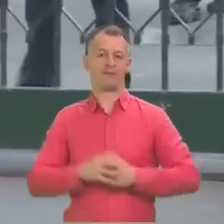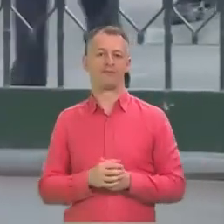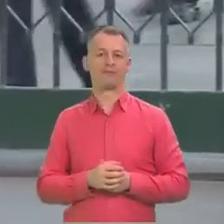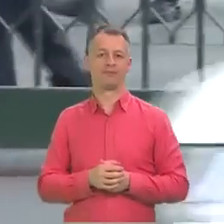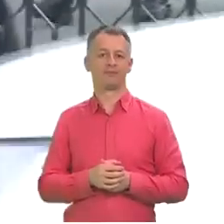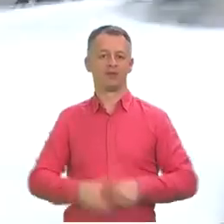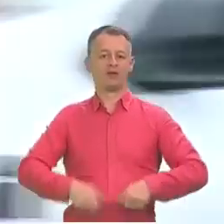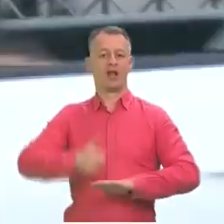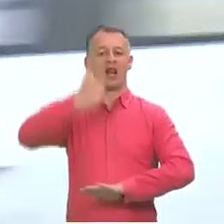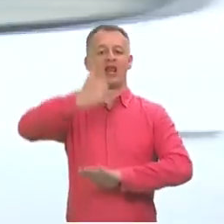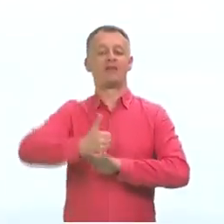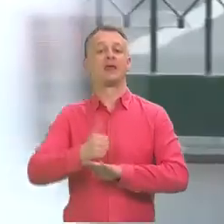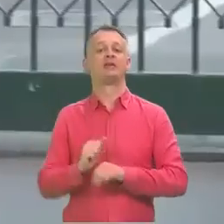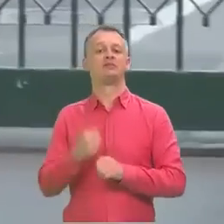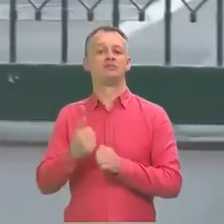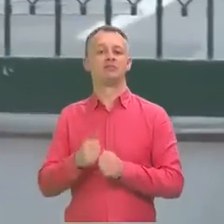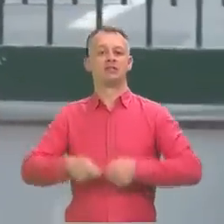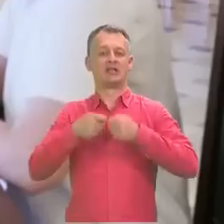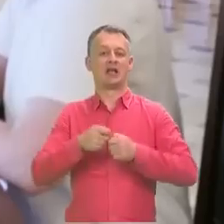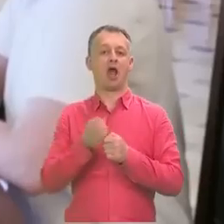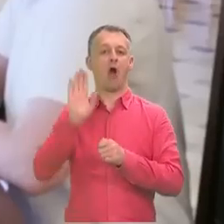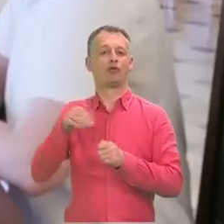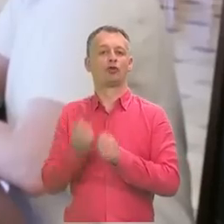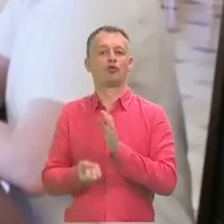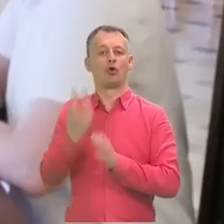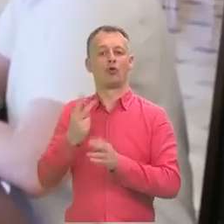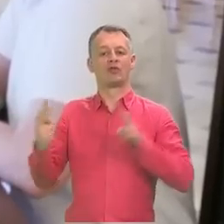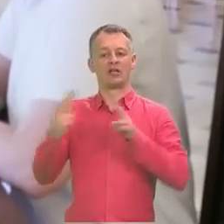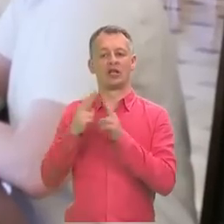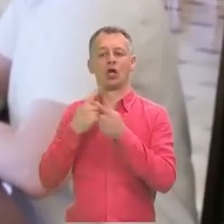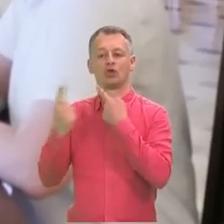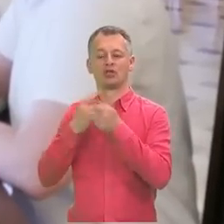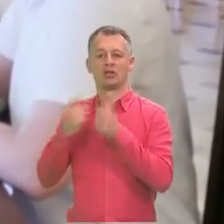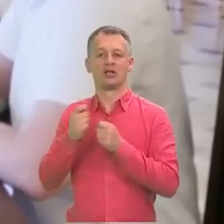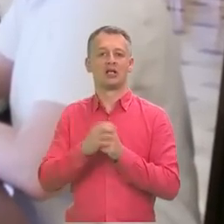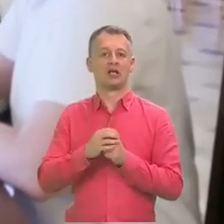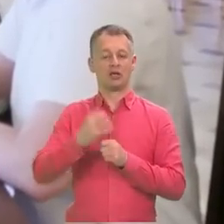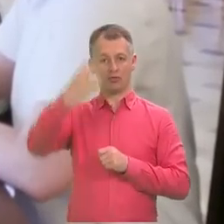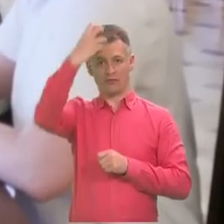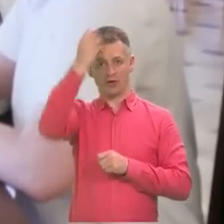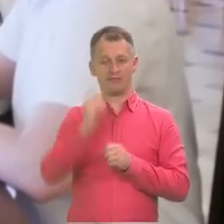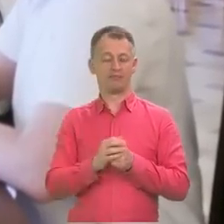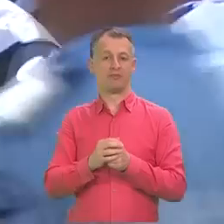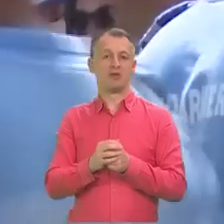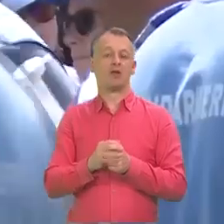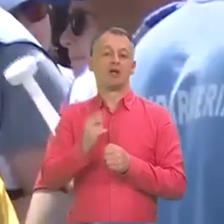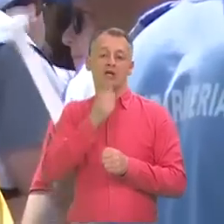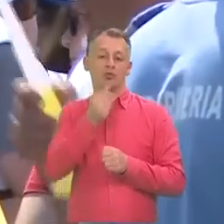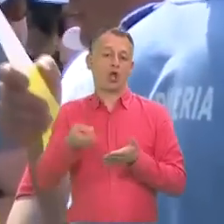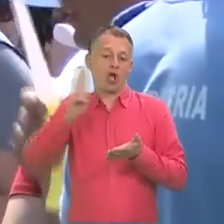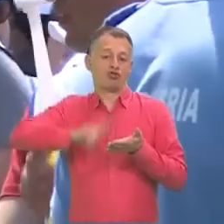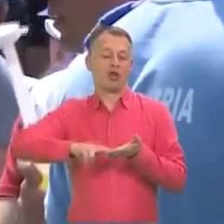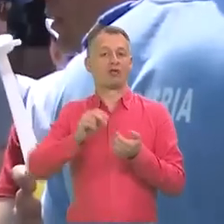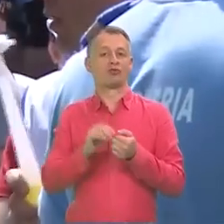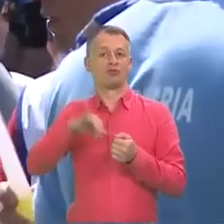Liderii sindicali din educație au purtat o nouă rundă de negocieri la guvern, însă rezultatul a fost același. Greva continuă. Oferta guvernanților a